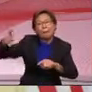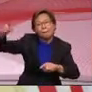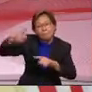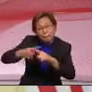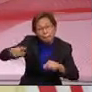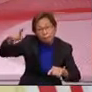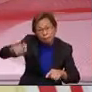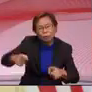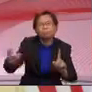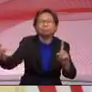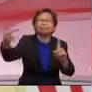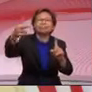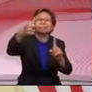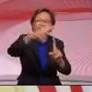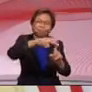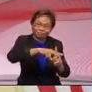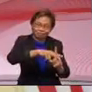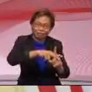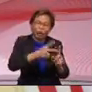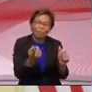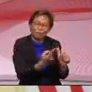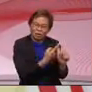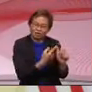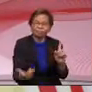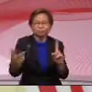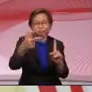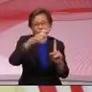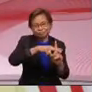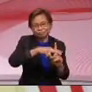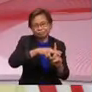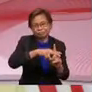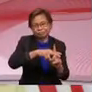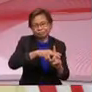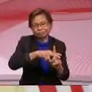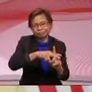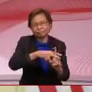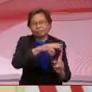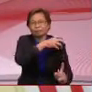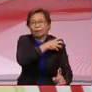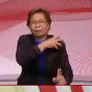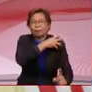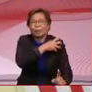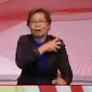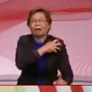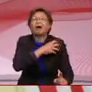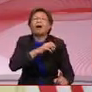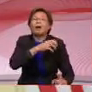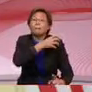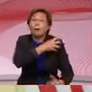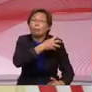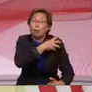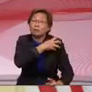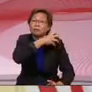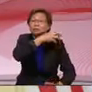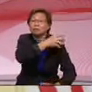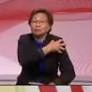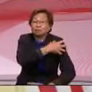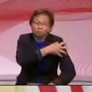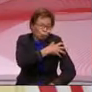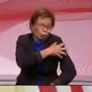perlu membuat permohonan terlebih dahulu daripada pihak berkuasa agama negeri. Jadi